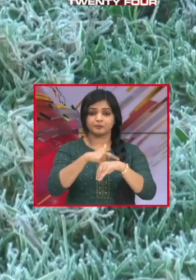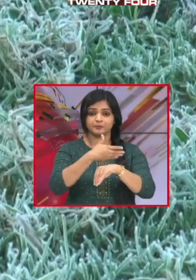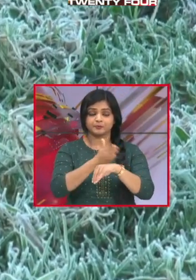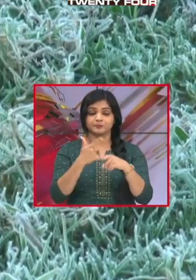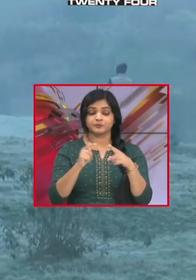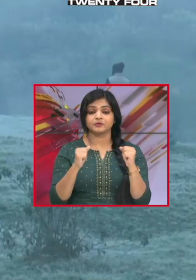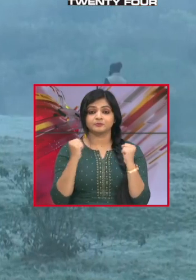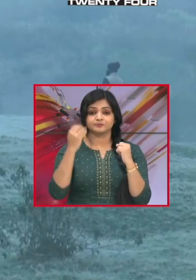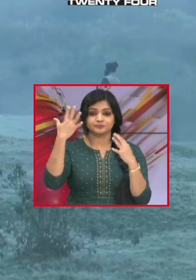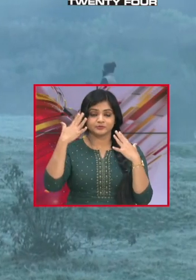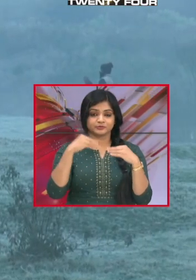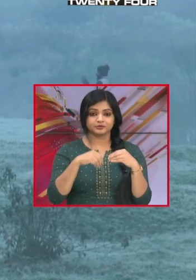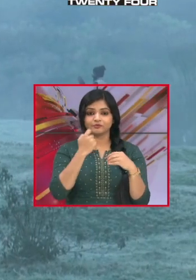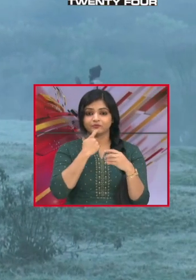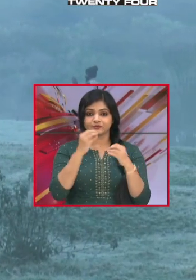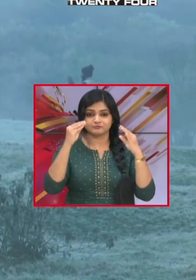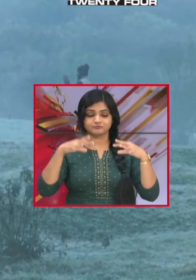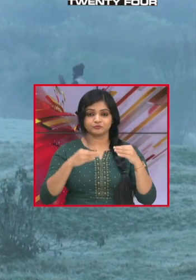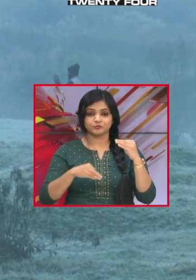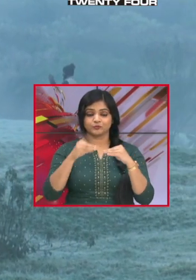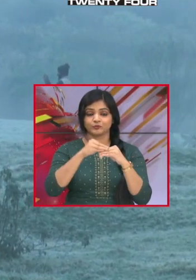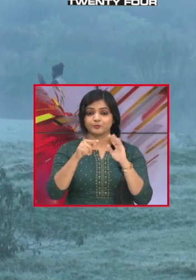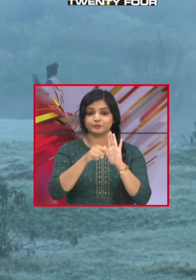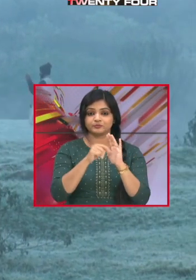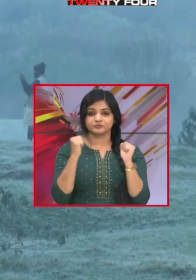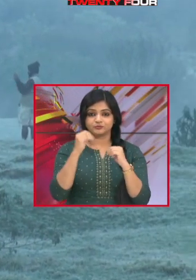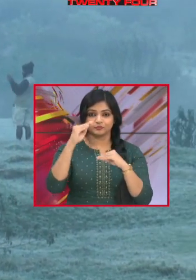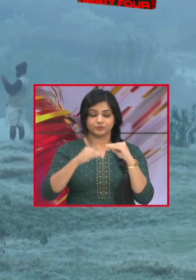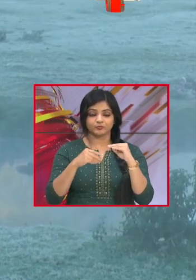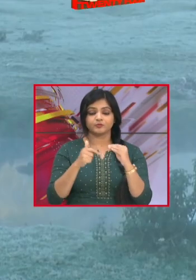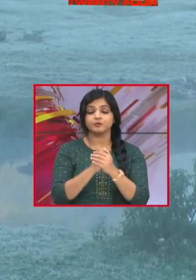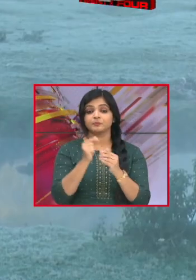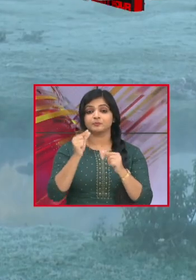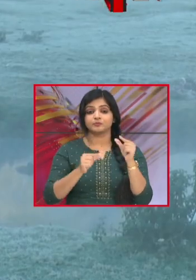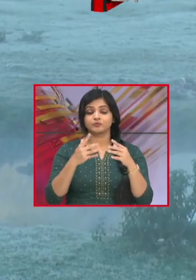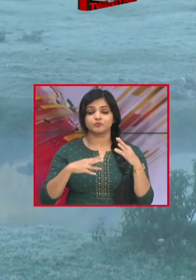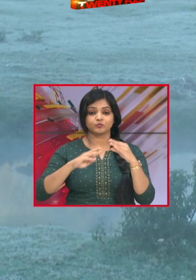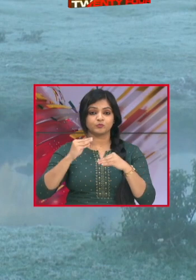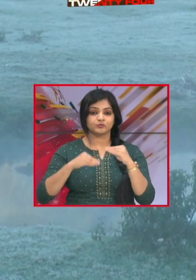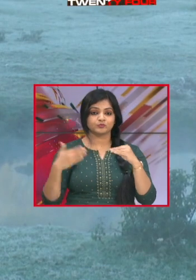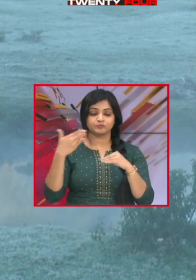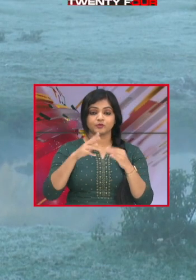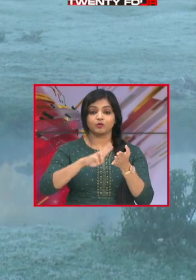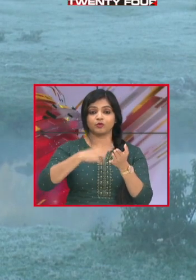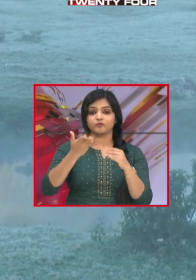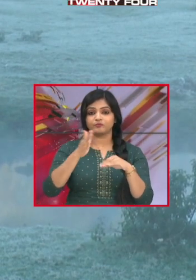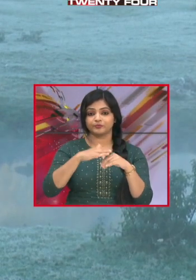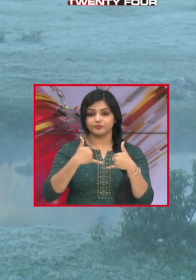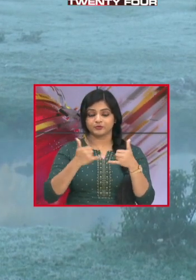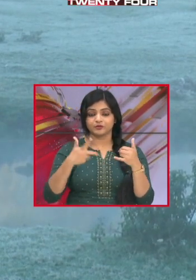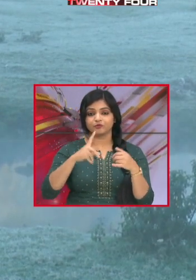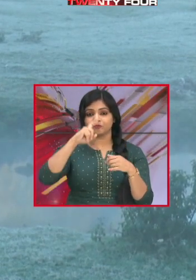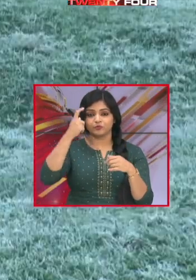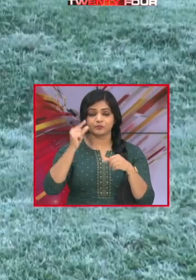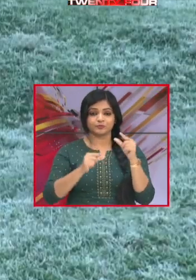മഞ്ഞുവീഴ്ചയും -degree തണുപ്പും രേഖപ്പെടുത്തിയതോടെ സഞ്ചാരികളും ഇവിടേക്ക് എത്തി തുടങ്ങി. വിദേശ സഞ്ചാരികളും ഉത്തരേന്ത്യൻ സഞ്ചാരികളുമാണ് ഏറ്റവും കൂടുതൽ